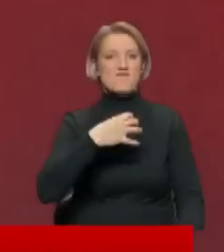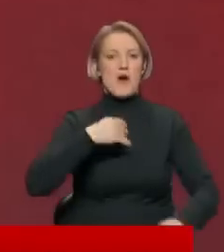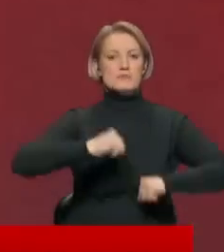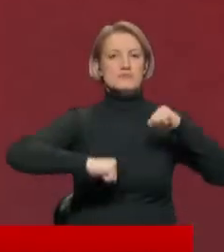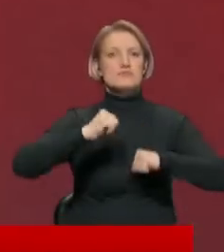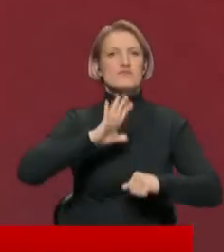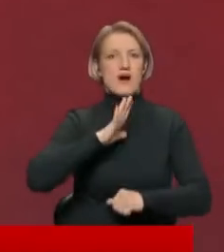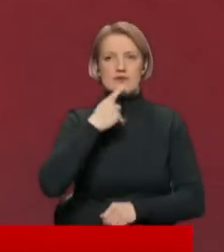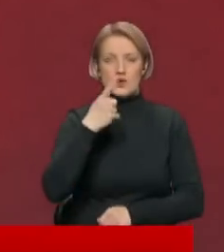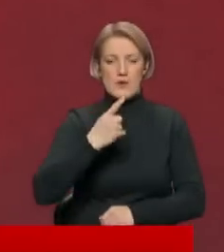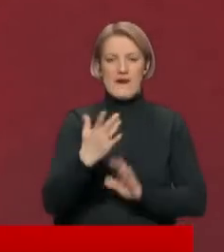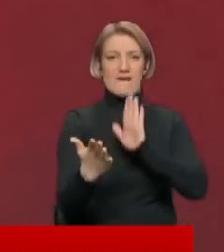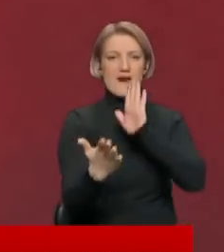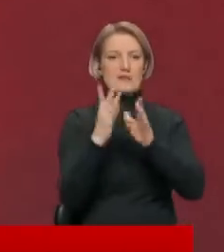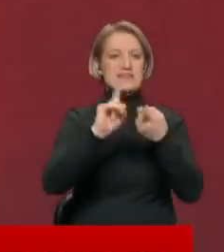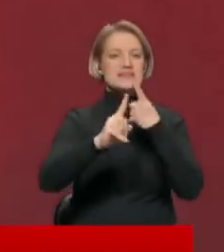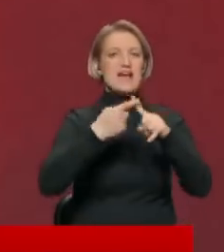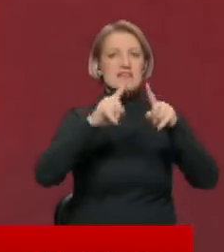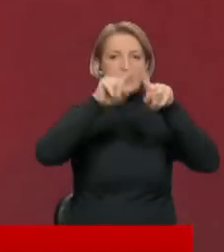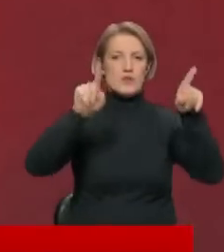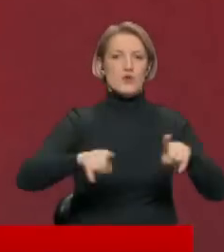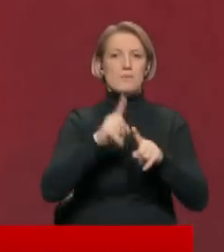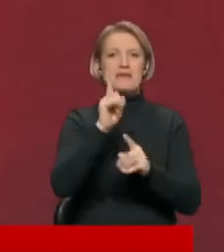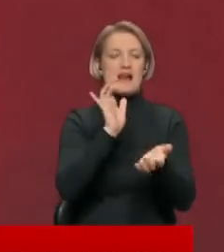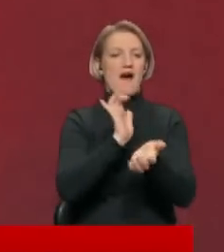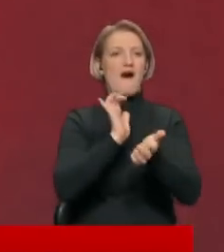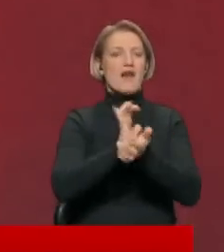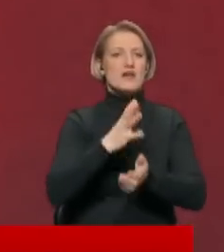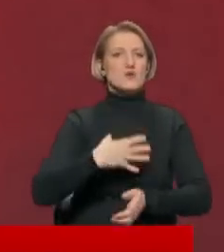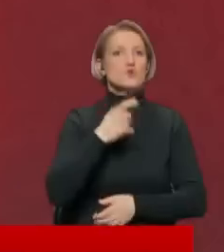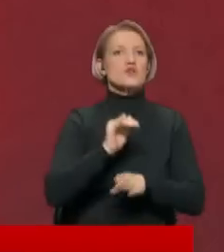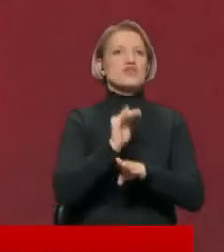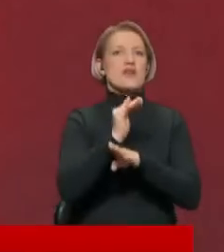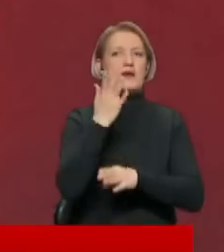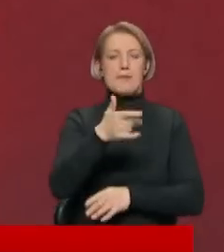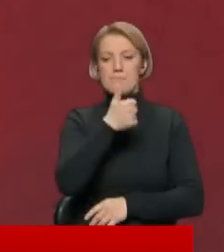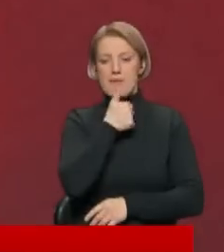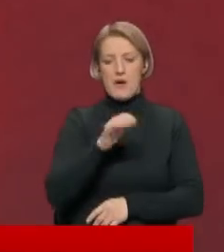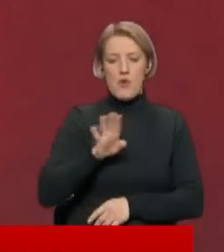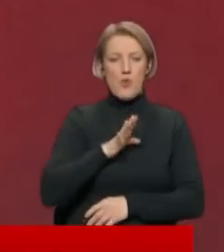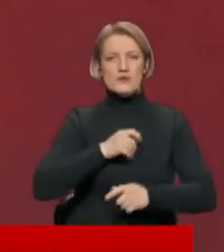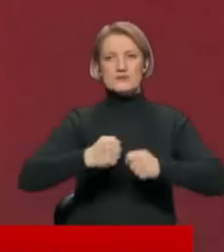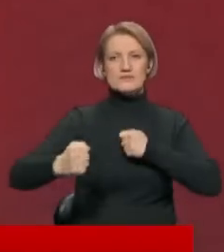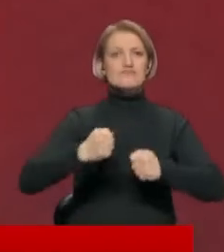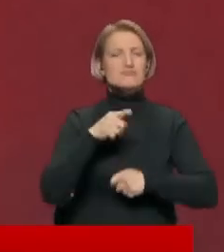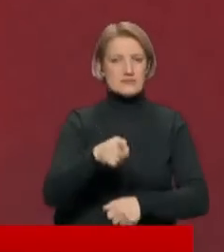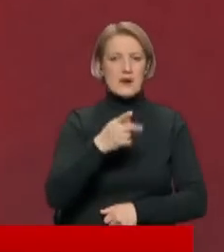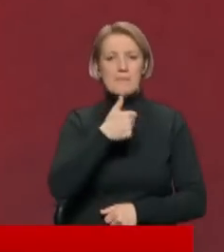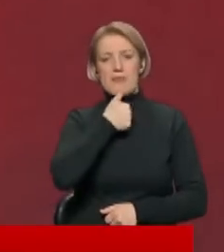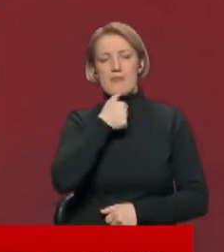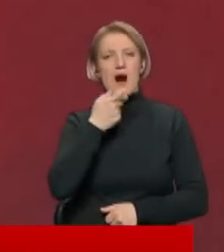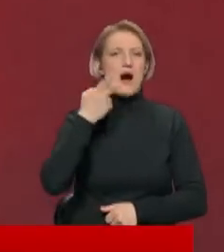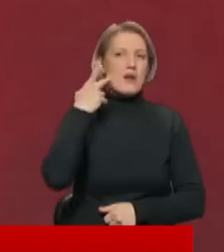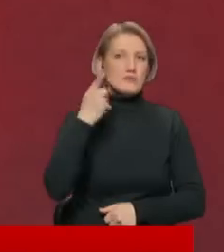dağıtılmasa da karşımızdaki siyaset tablosunda bir aile dramı yaşanmaktadır baba ile oğul çekişmeli babayla abla